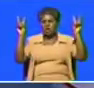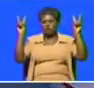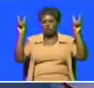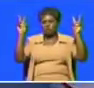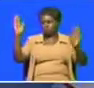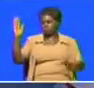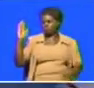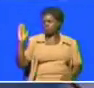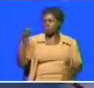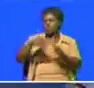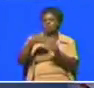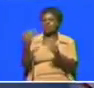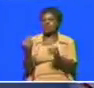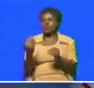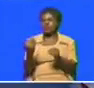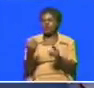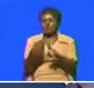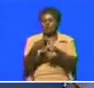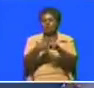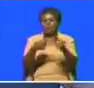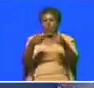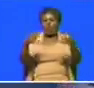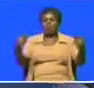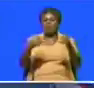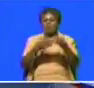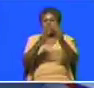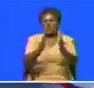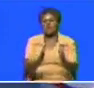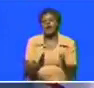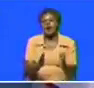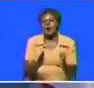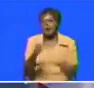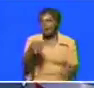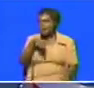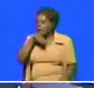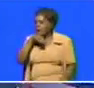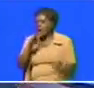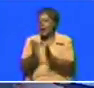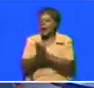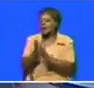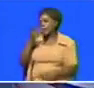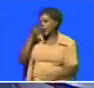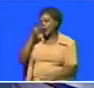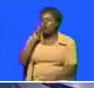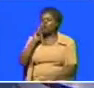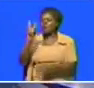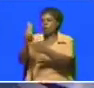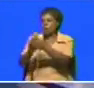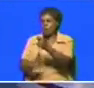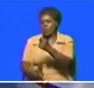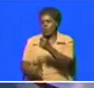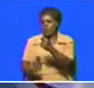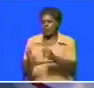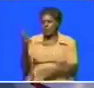ambao wameondoshwa kutoka kwa viongozi wa upinzani, hapa nikizungumzia Mheshimiwa Raila Odinga pamoja na Kalonzo Musyoka.